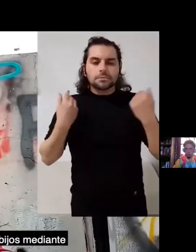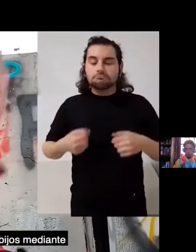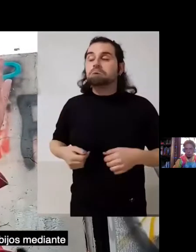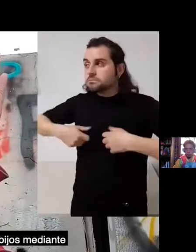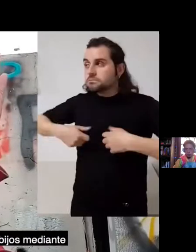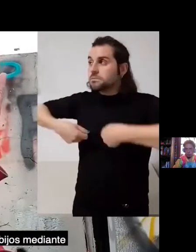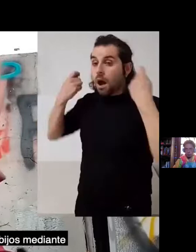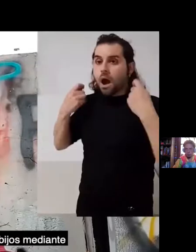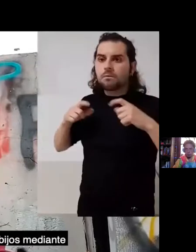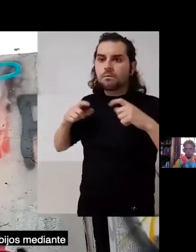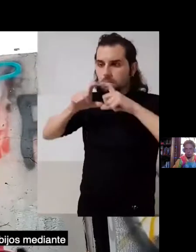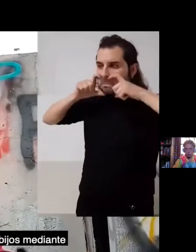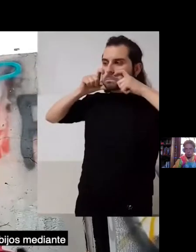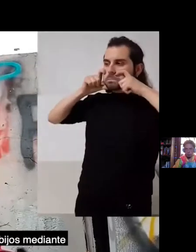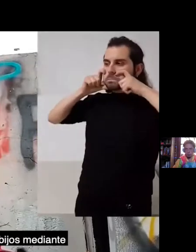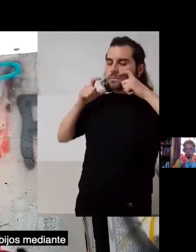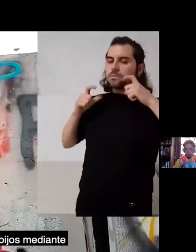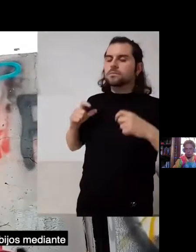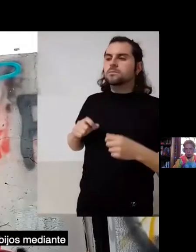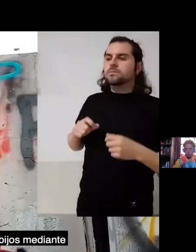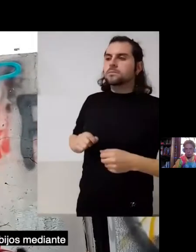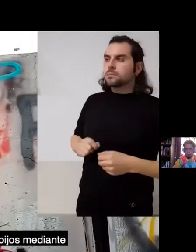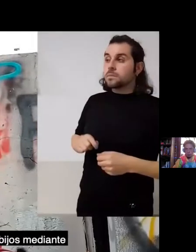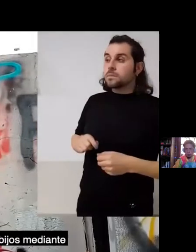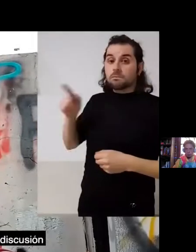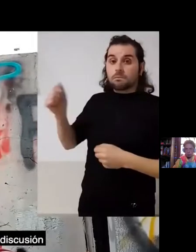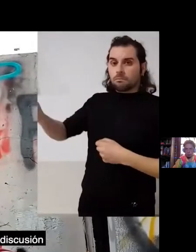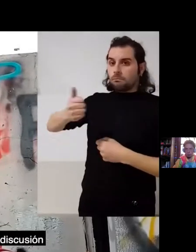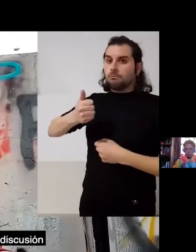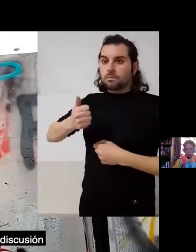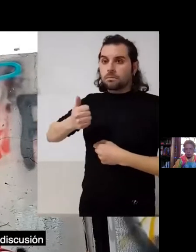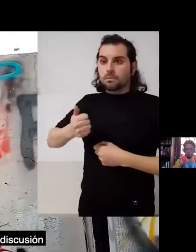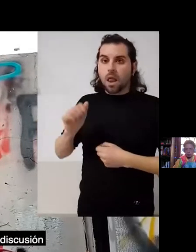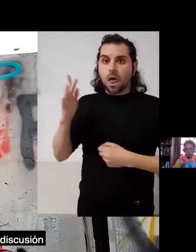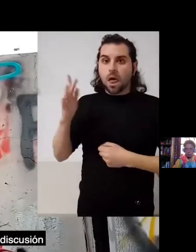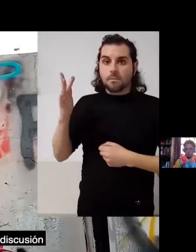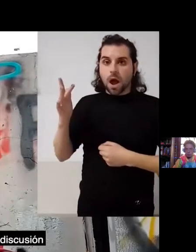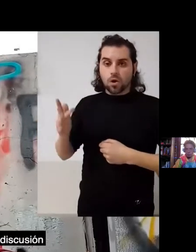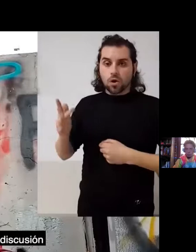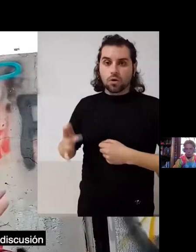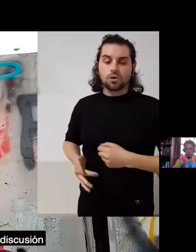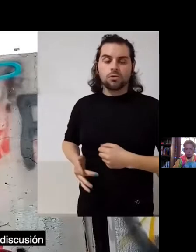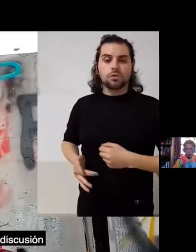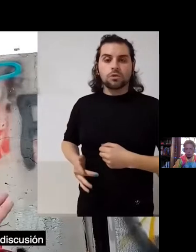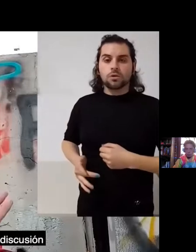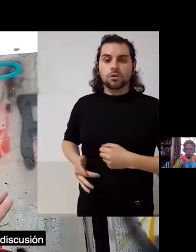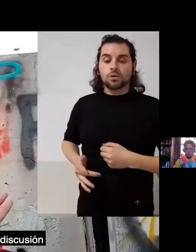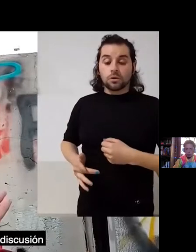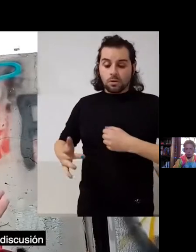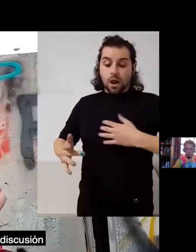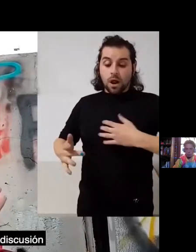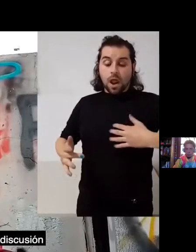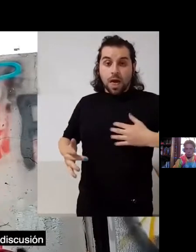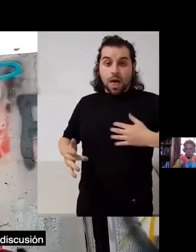sans les vêtements, déshabillé et avec le professionnel en face de moi, ce